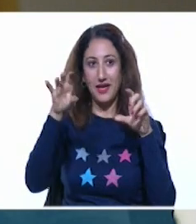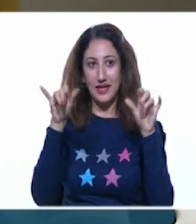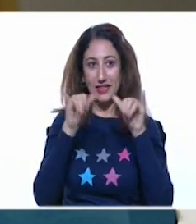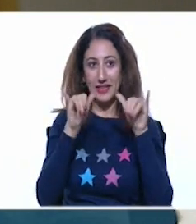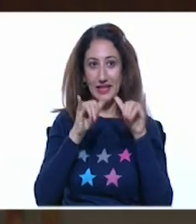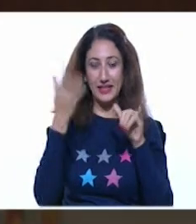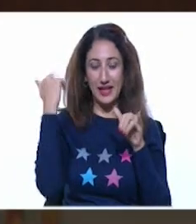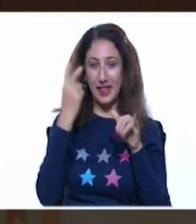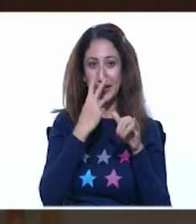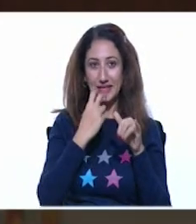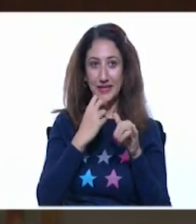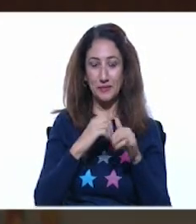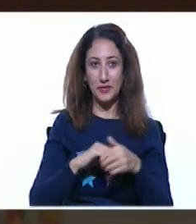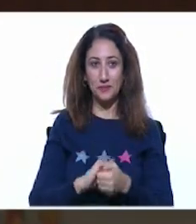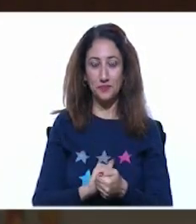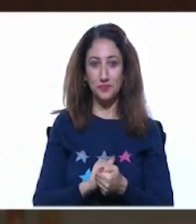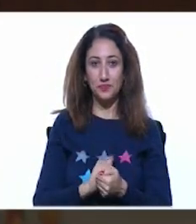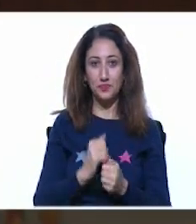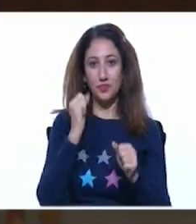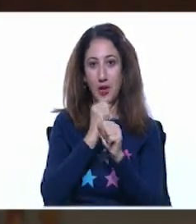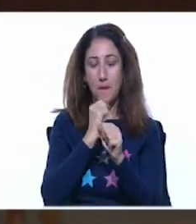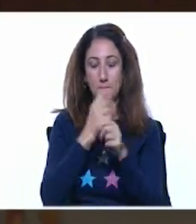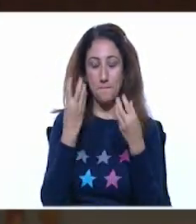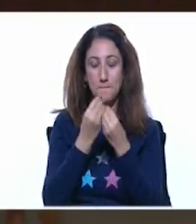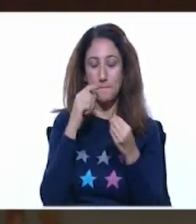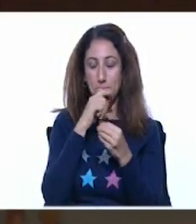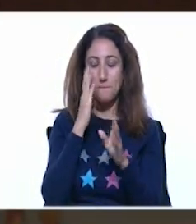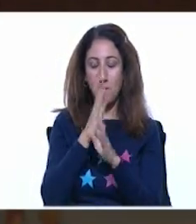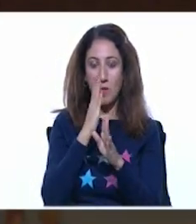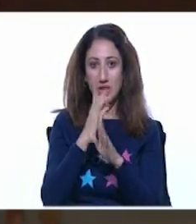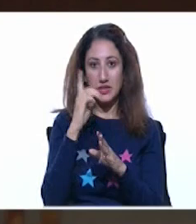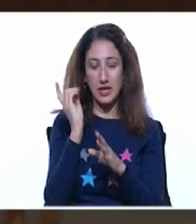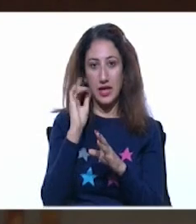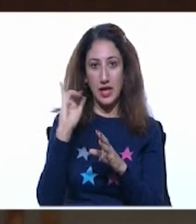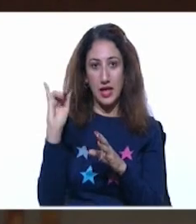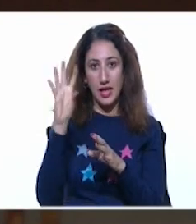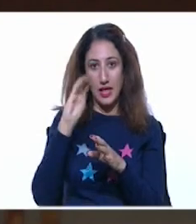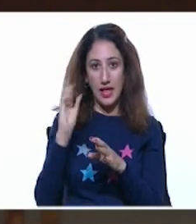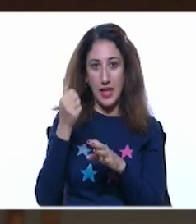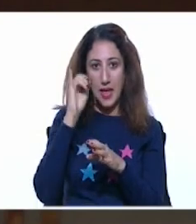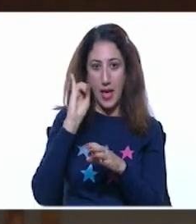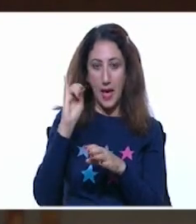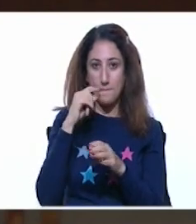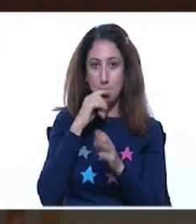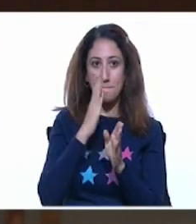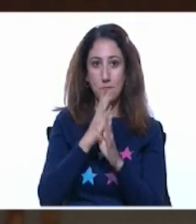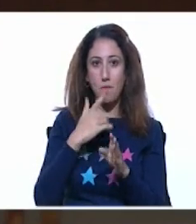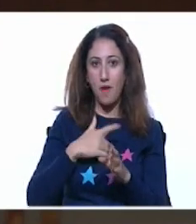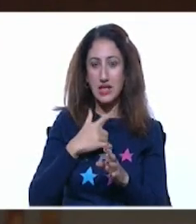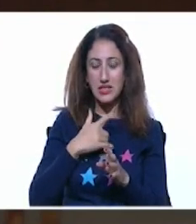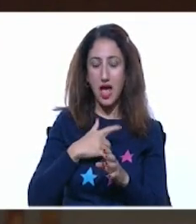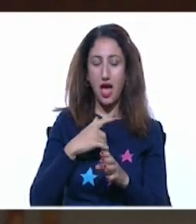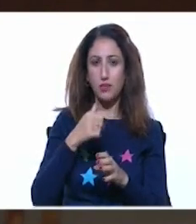مش الجديده. عن كواليس العمل مع ريهام عبد الغفور، الحقيقه عملت هي كمان دورها ببراعه وصدق، وكلنا حسينا بوجعها من